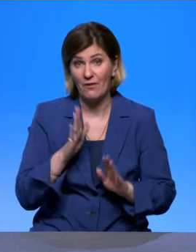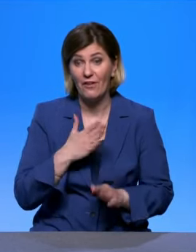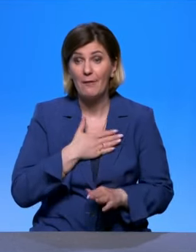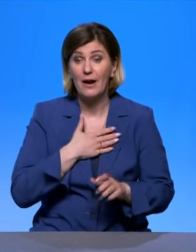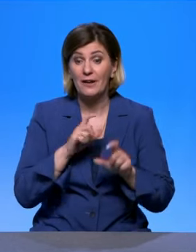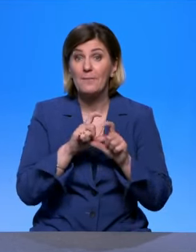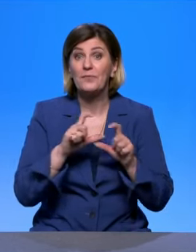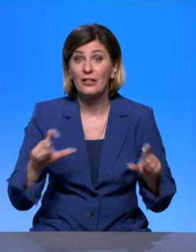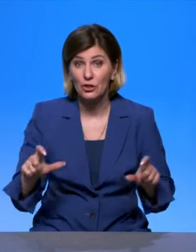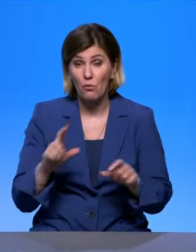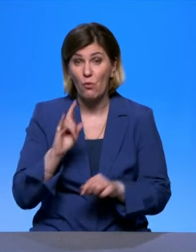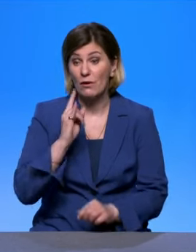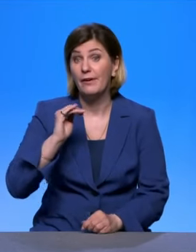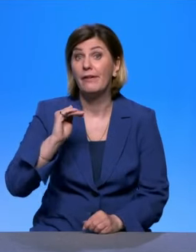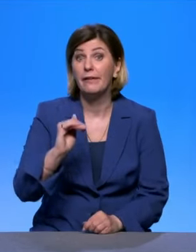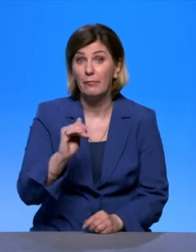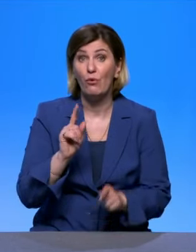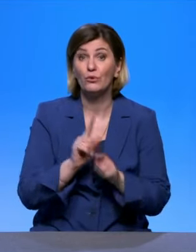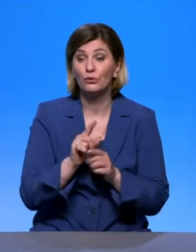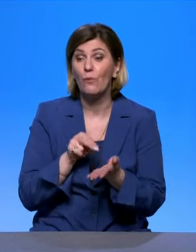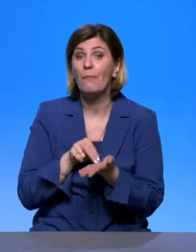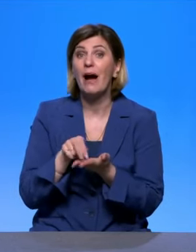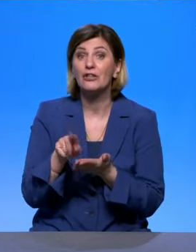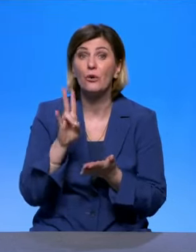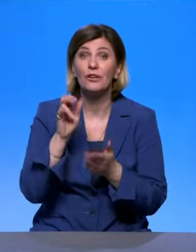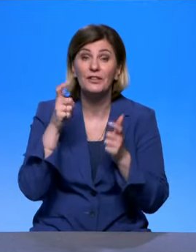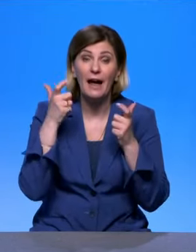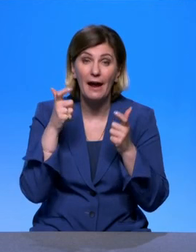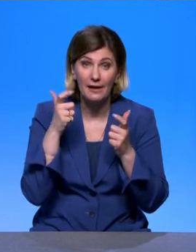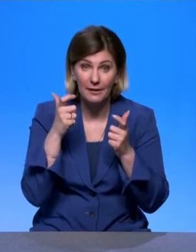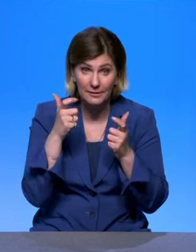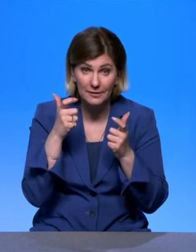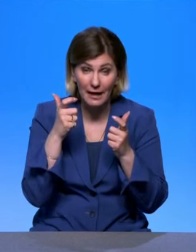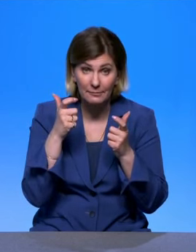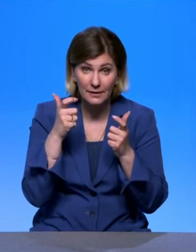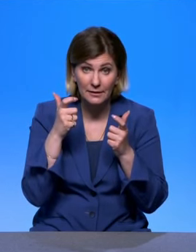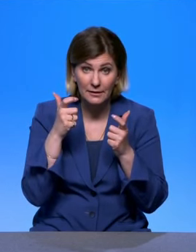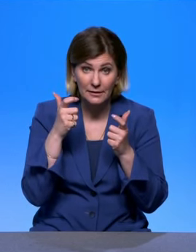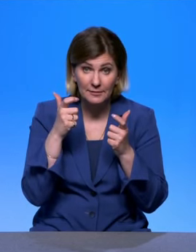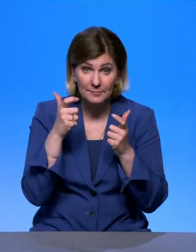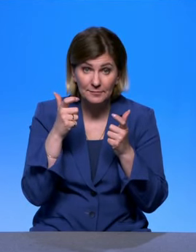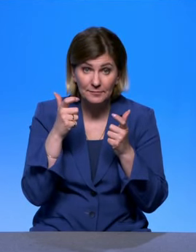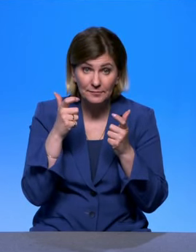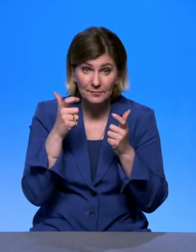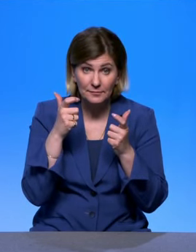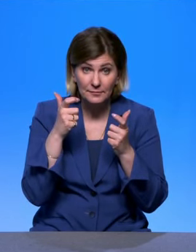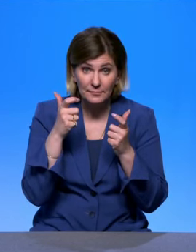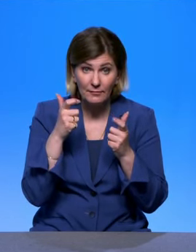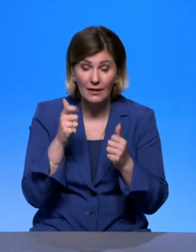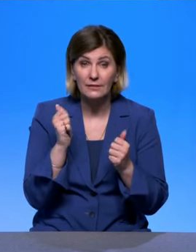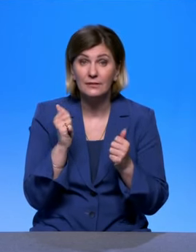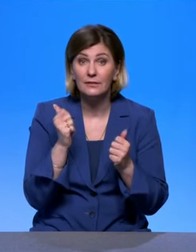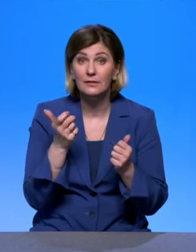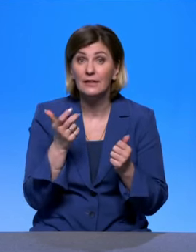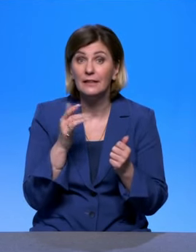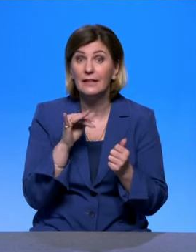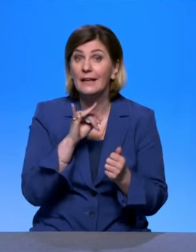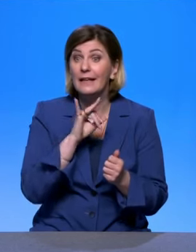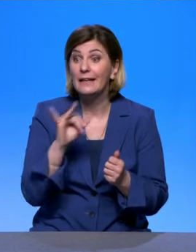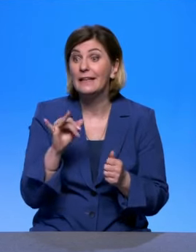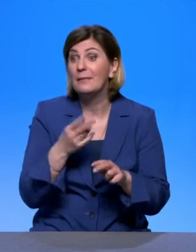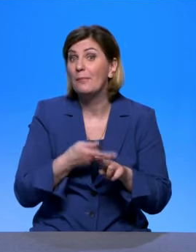ребенок, который вот так же вот сходил на экзамены. Не справился. И не знаю. Не справился эмоционально. Но, ну да,